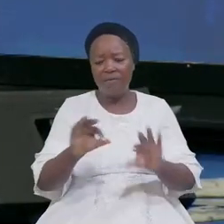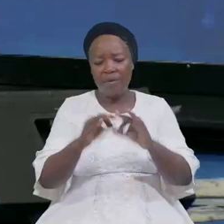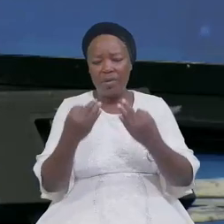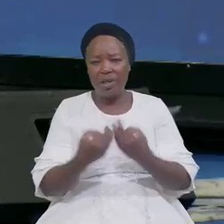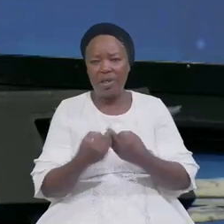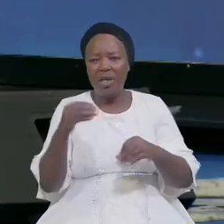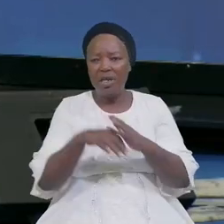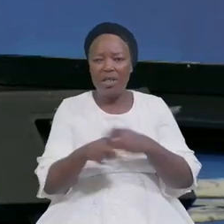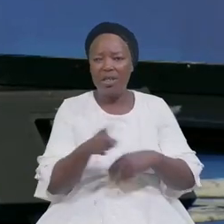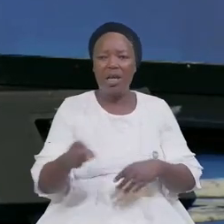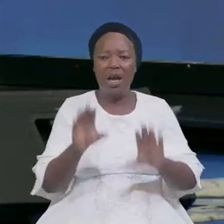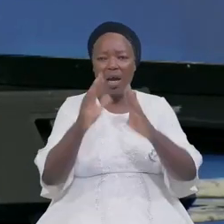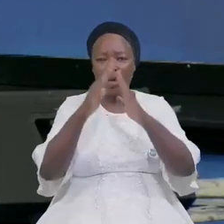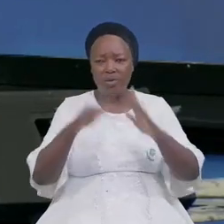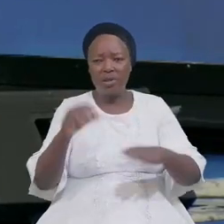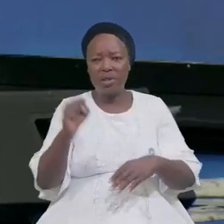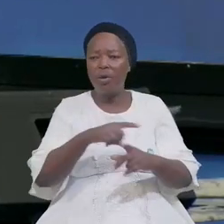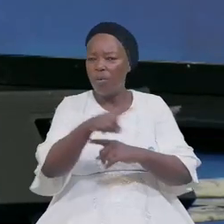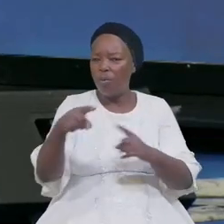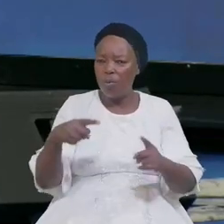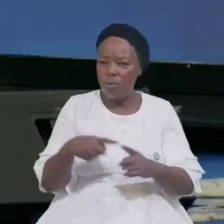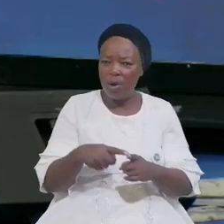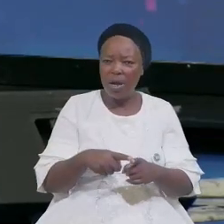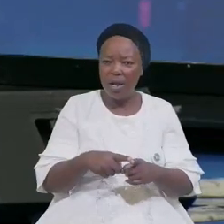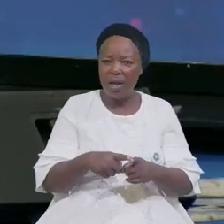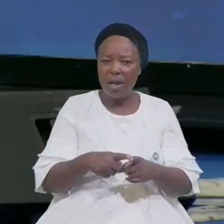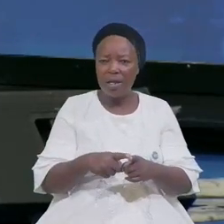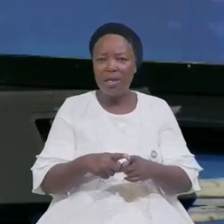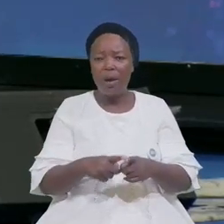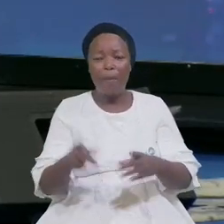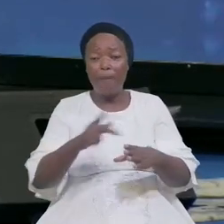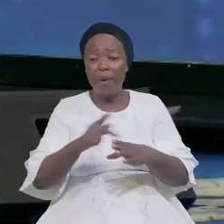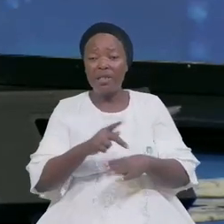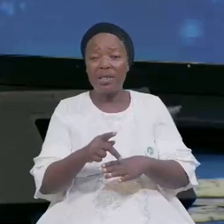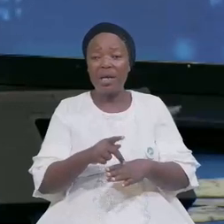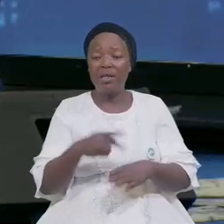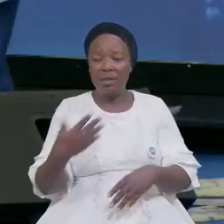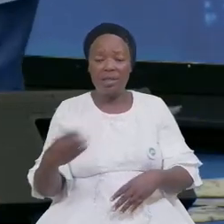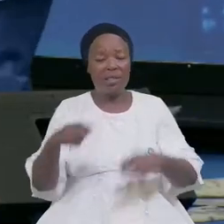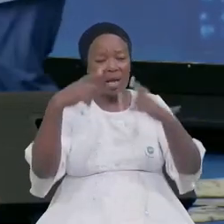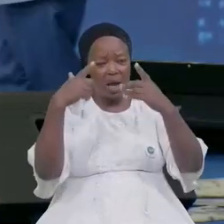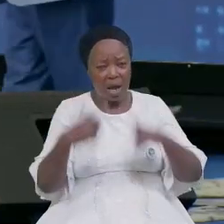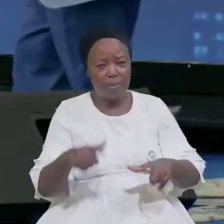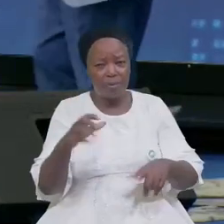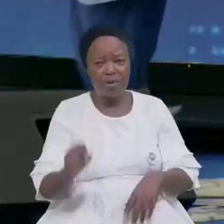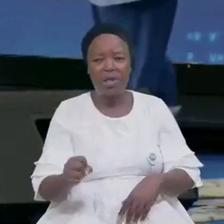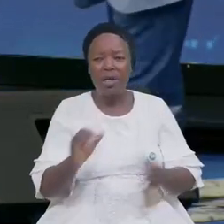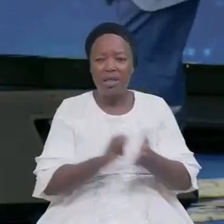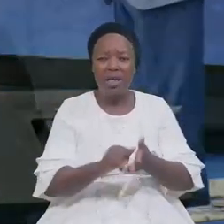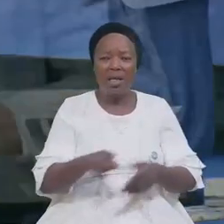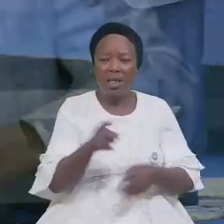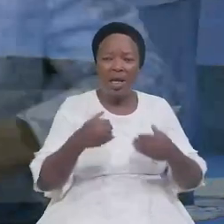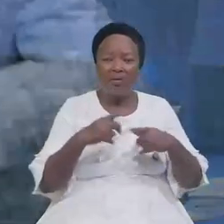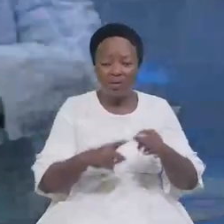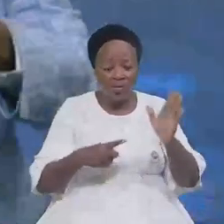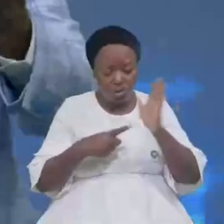leur famille, dans leur maison, lorsque des choses arrivent et qu'ils